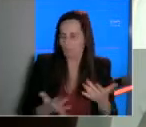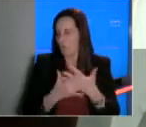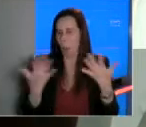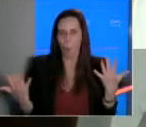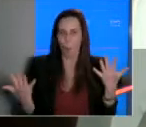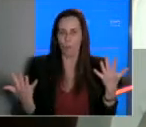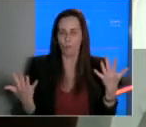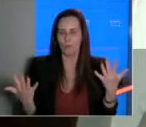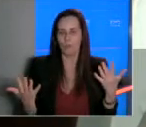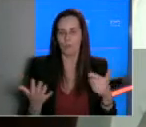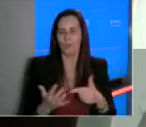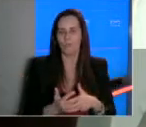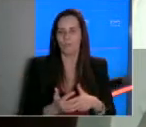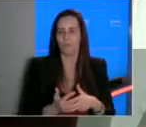ברורה